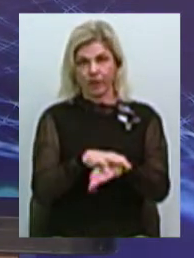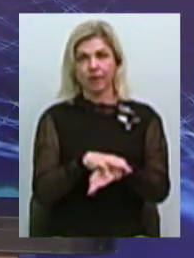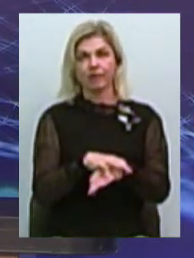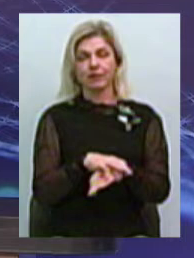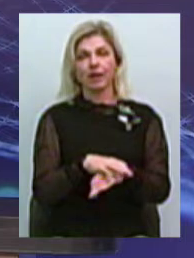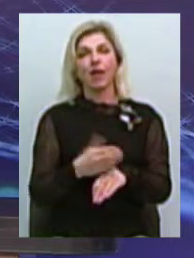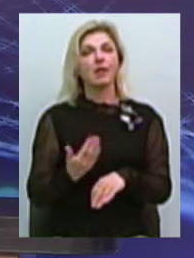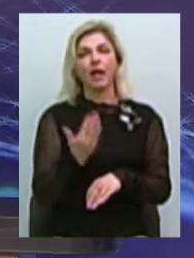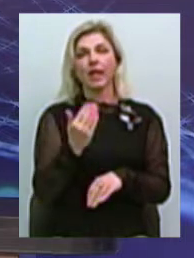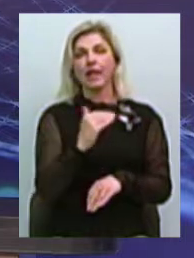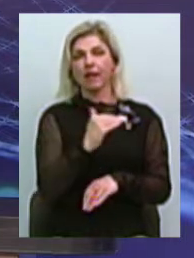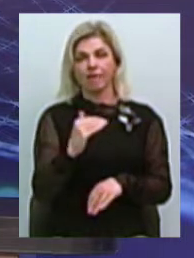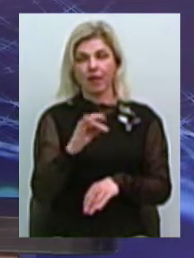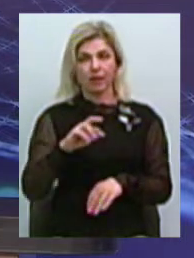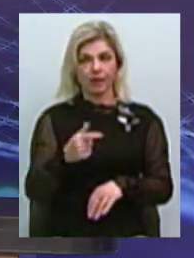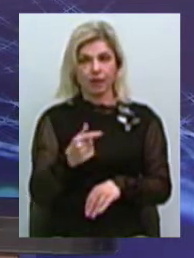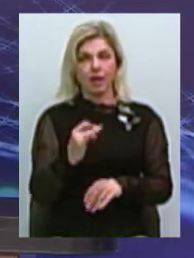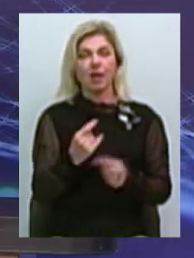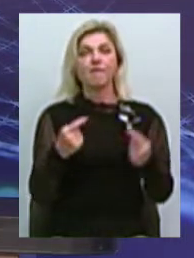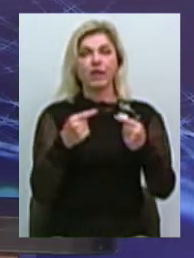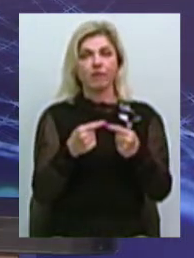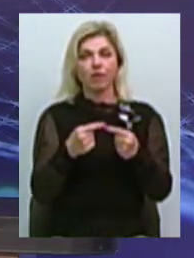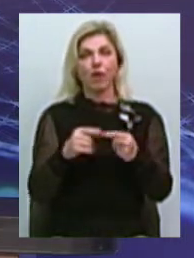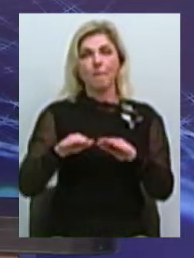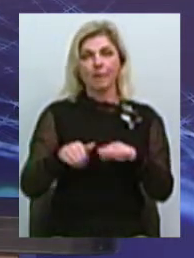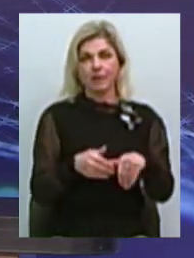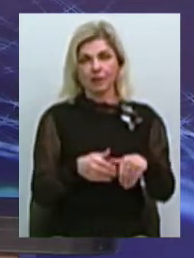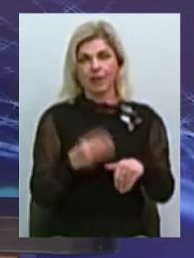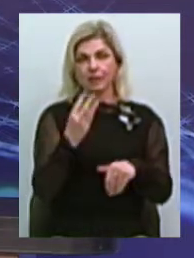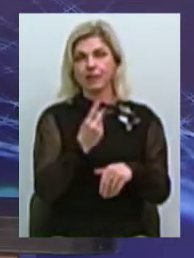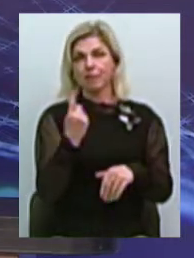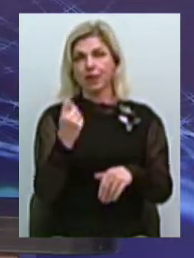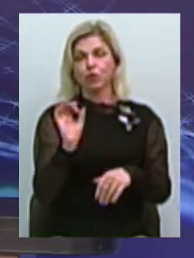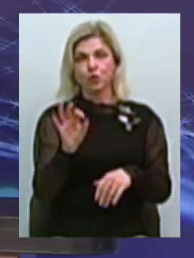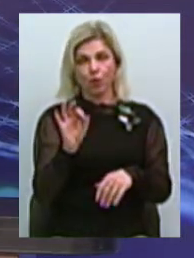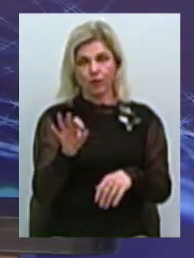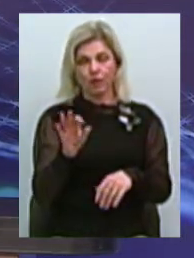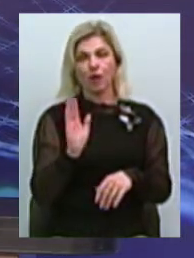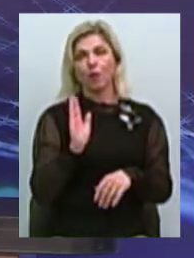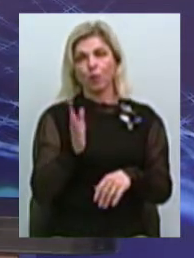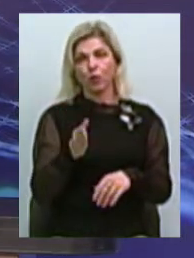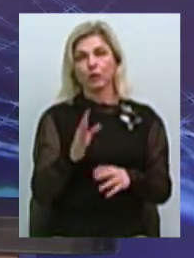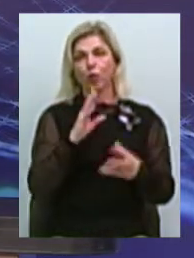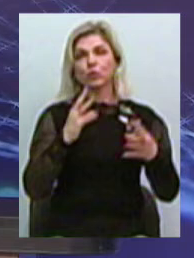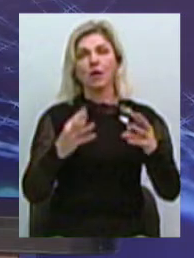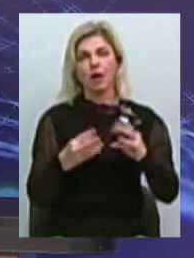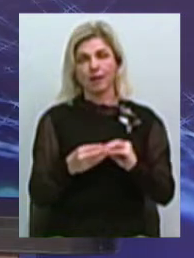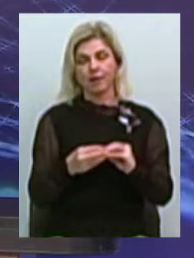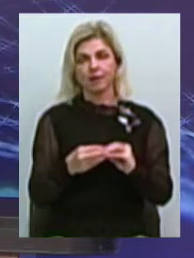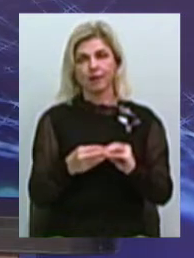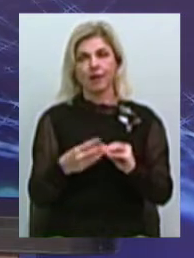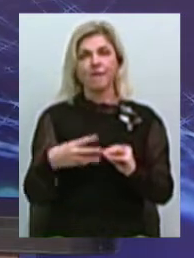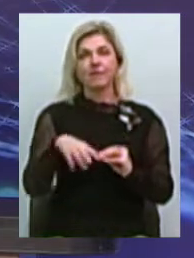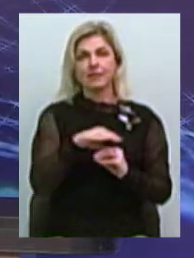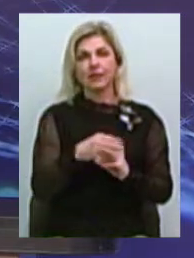виявить, який це рівень. І відповідно після 31 жовтня буде узагальнення